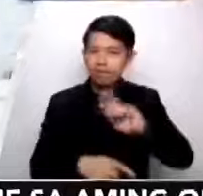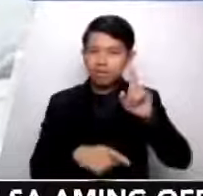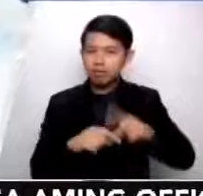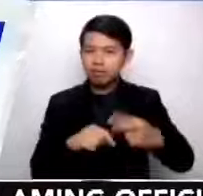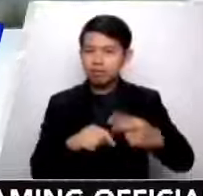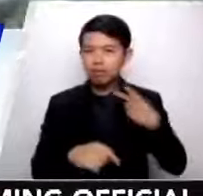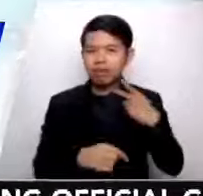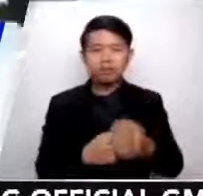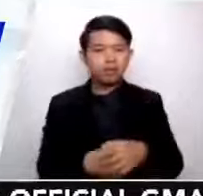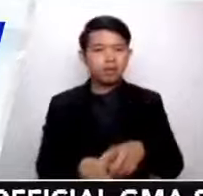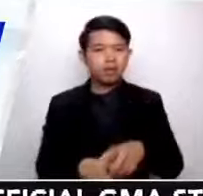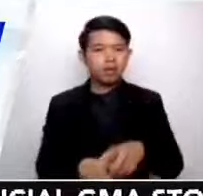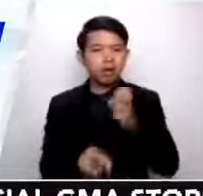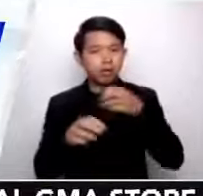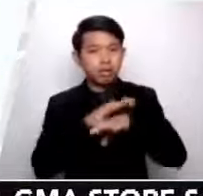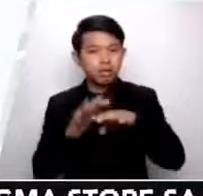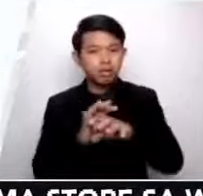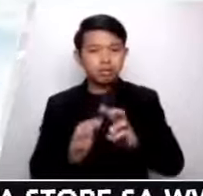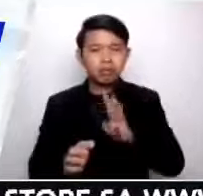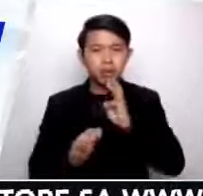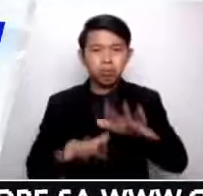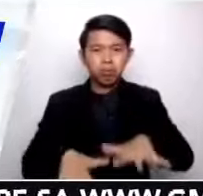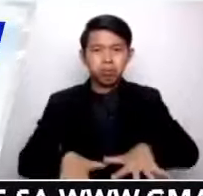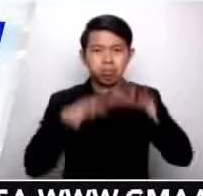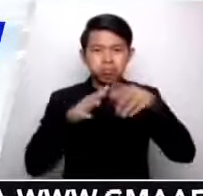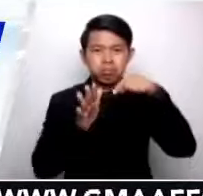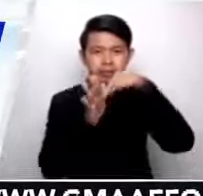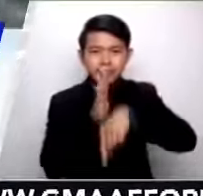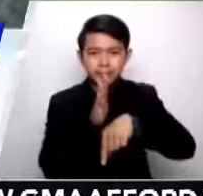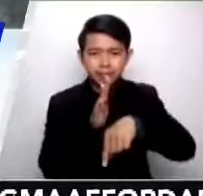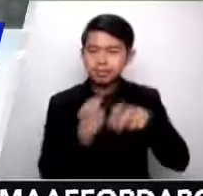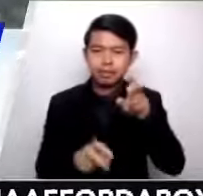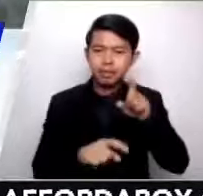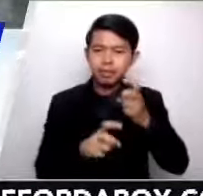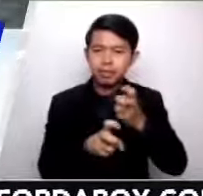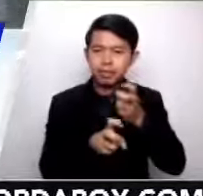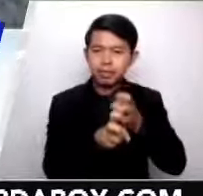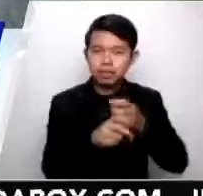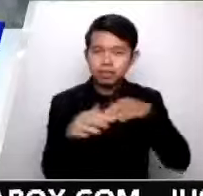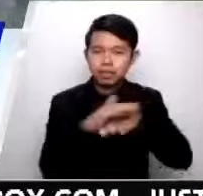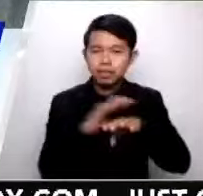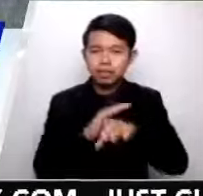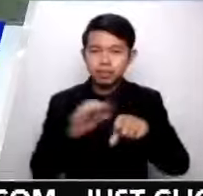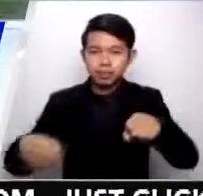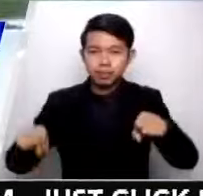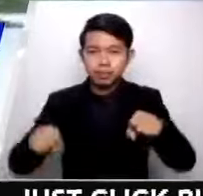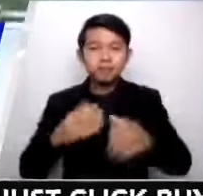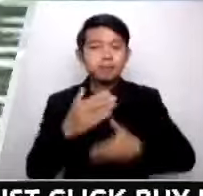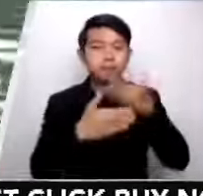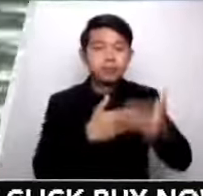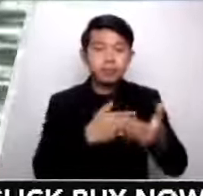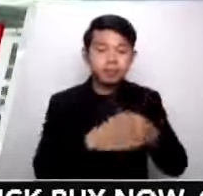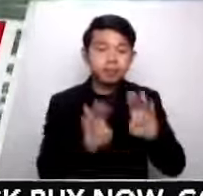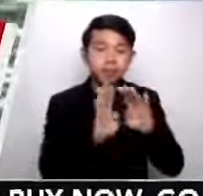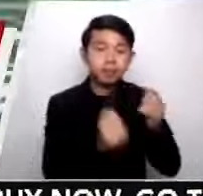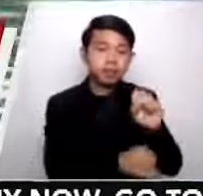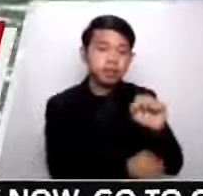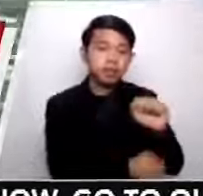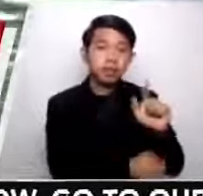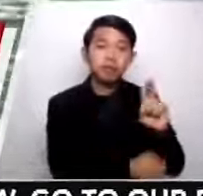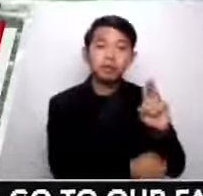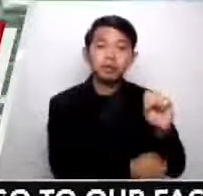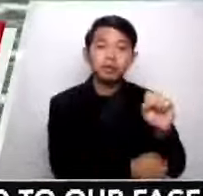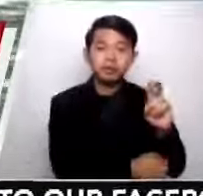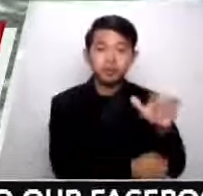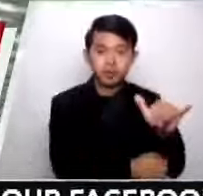Hirap motor. Pasado 4 ng hapon hanggang hita pa ang baha sa barangay sa Luisoy. Ganito po kataas ang baha dito